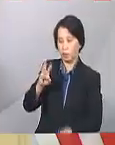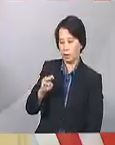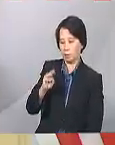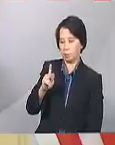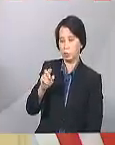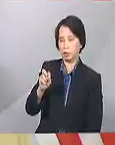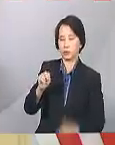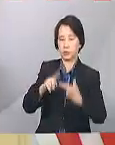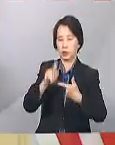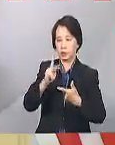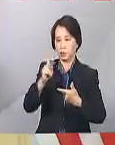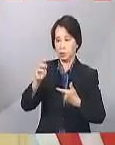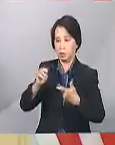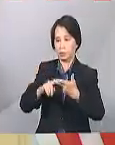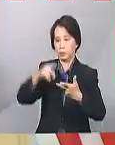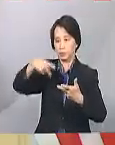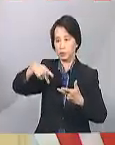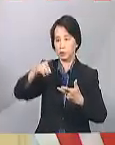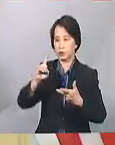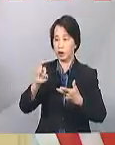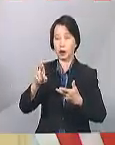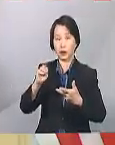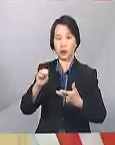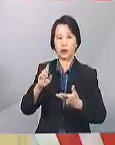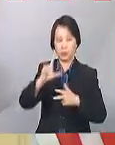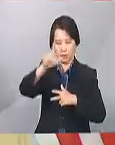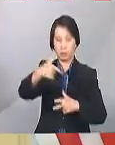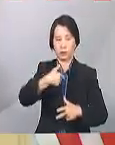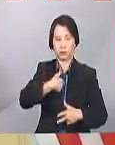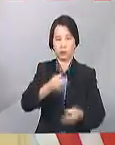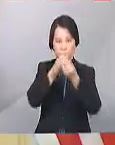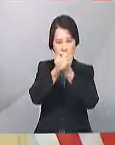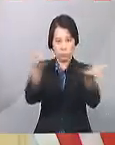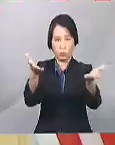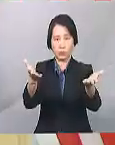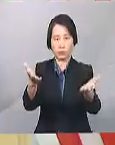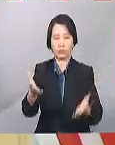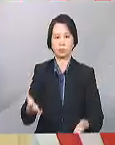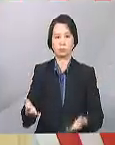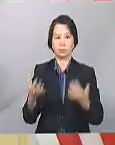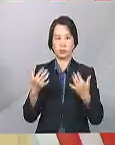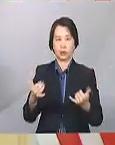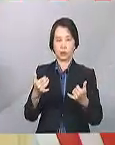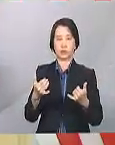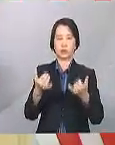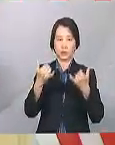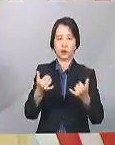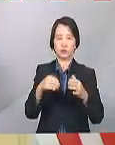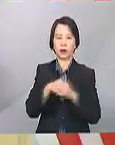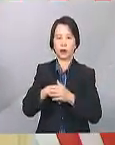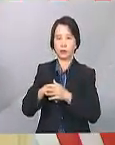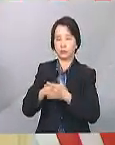KKM dan PDRM itu, dan mungkin boleh saya umumkan nanti. Tapi setakat ini masih di dalam